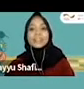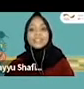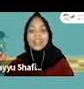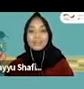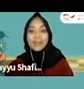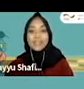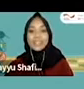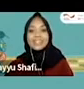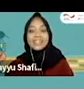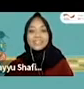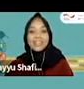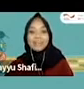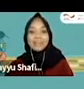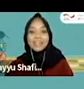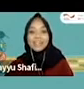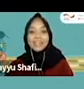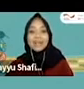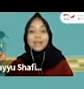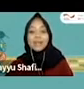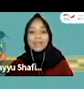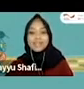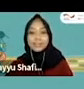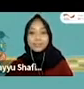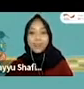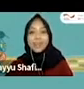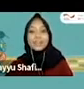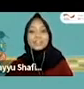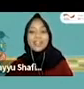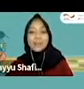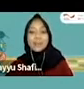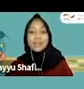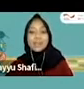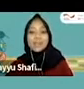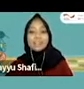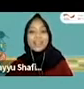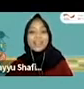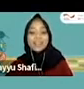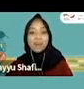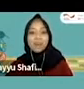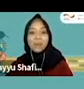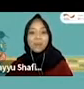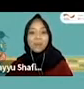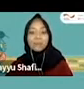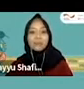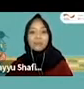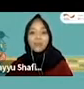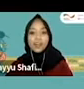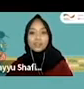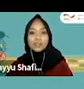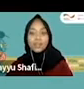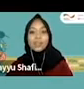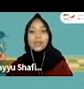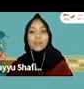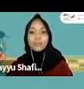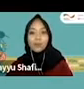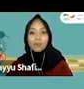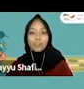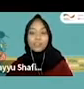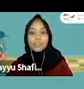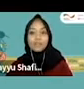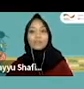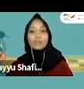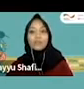selamat pagi dan salam sejahtera bagi kita semua selamat datang di acara webinar peluncuran studi